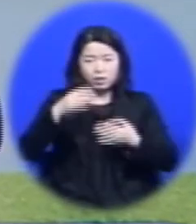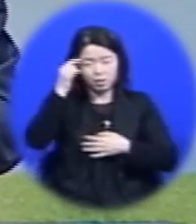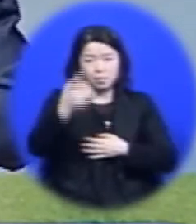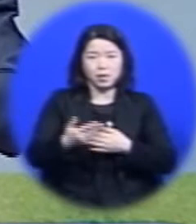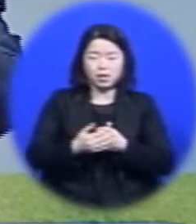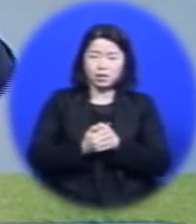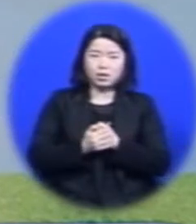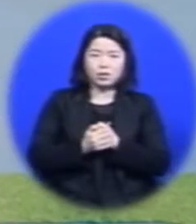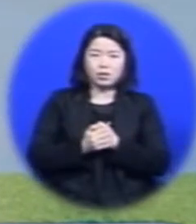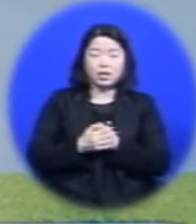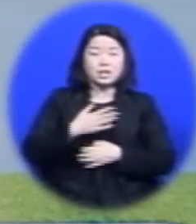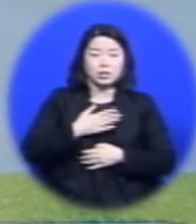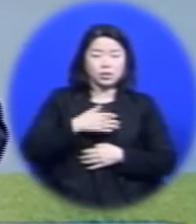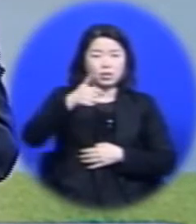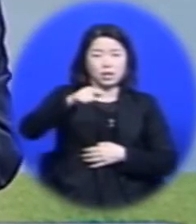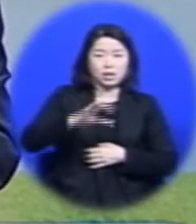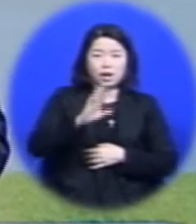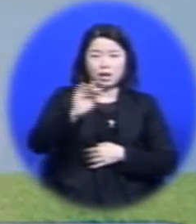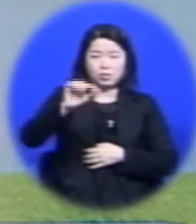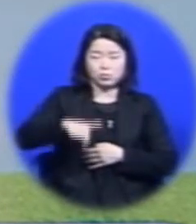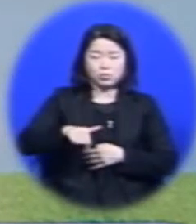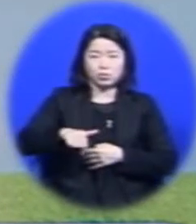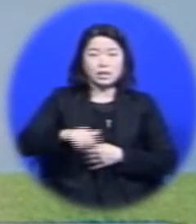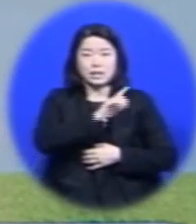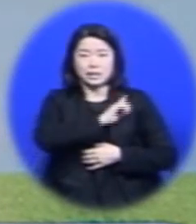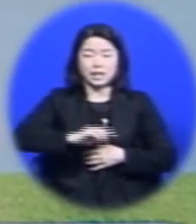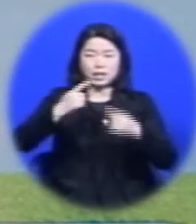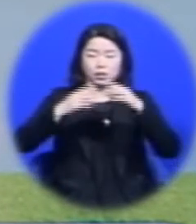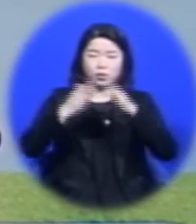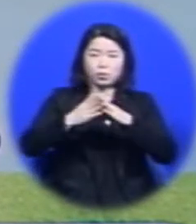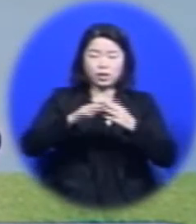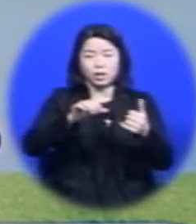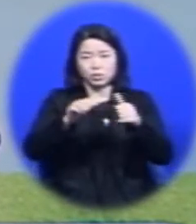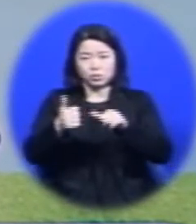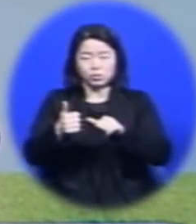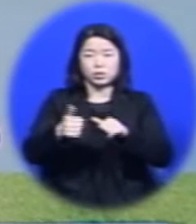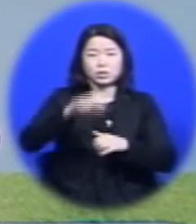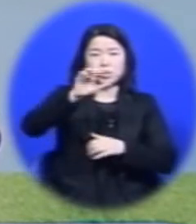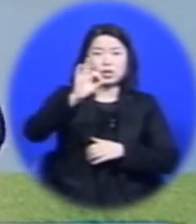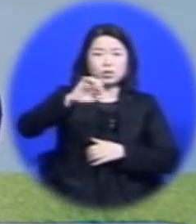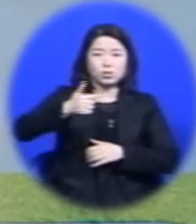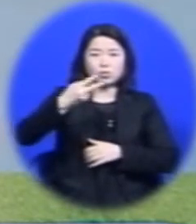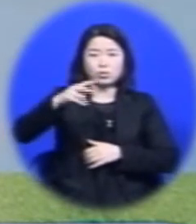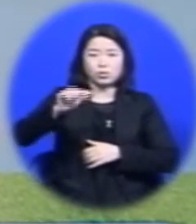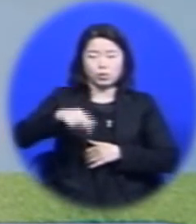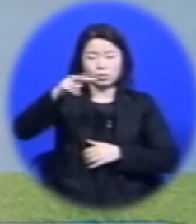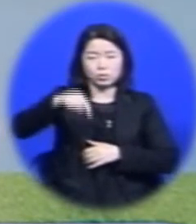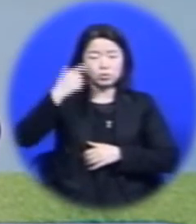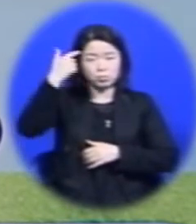저는 저 강북 수유리 는 강북제일교회 고윤 덕수 목사님 이야기를